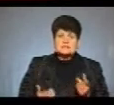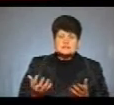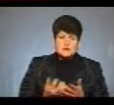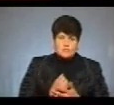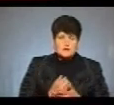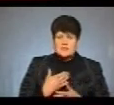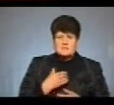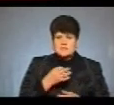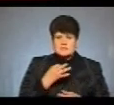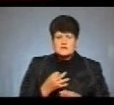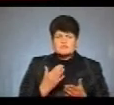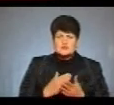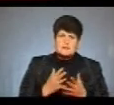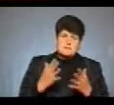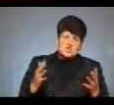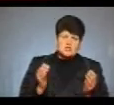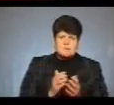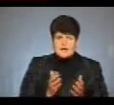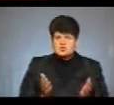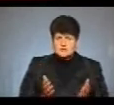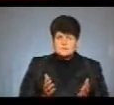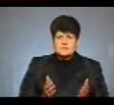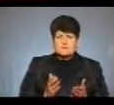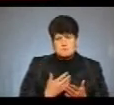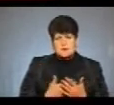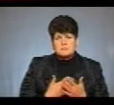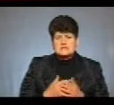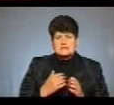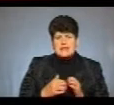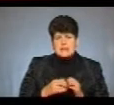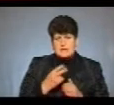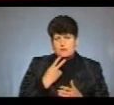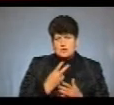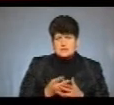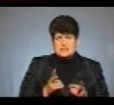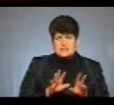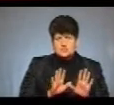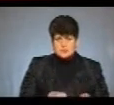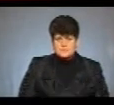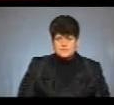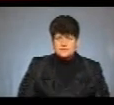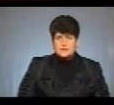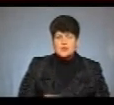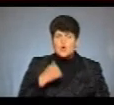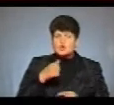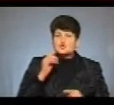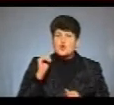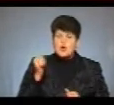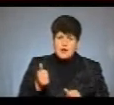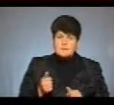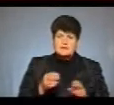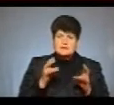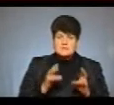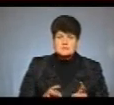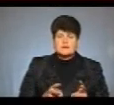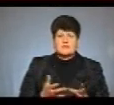сказав, що якийсь є великий, більший ріст чи менший ріст. Приблизно в середніх показниках залишається. Чи з роками небезпека від